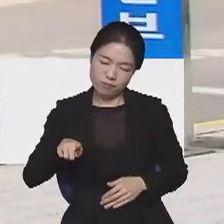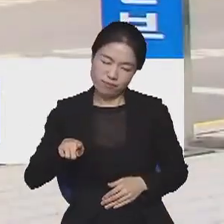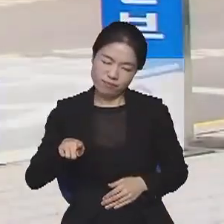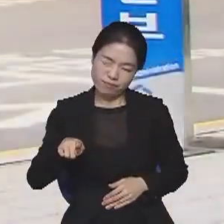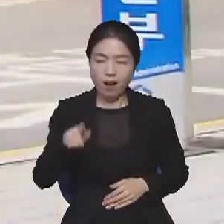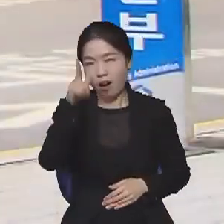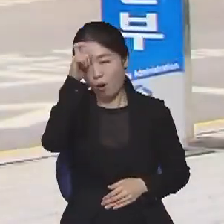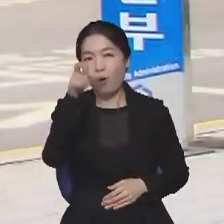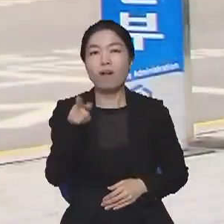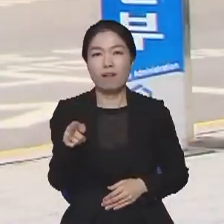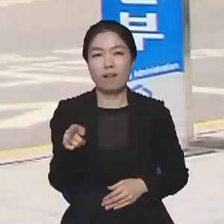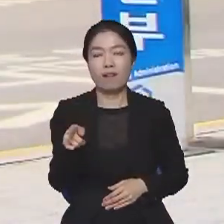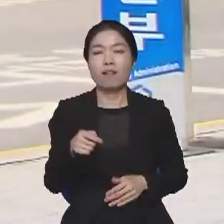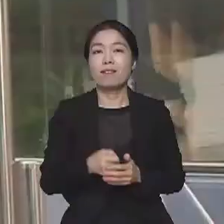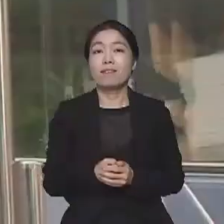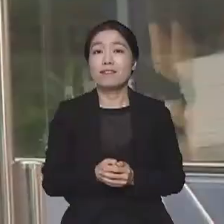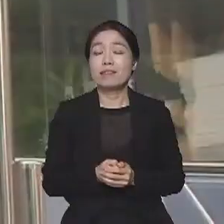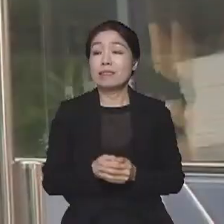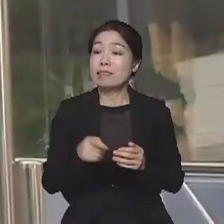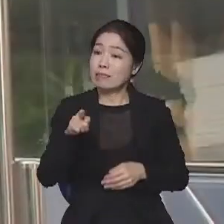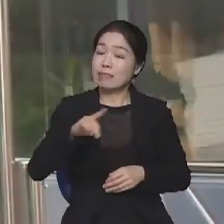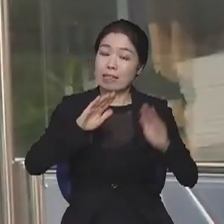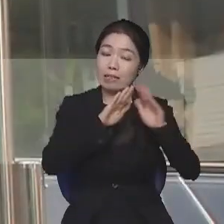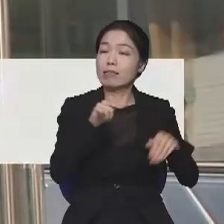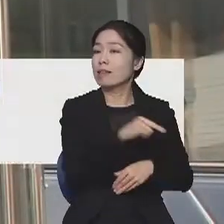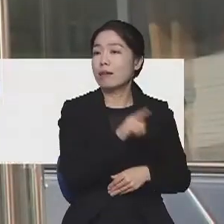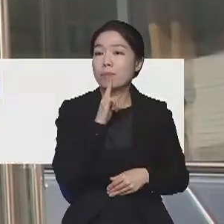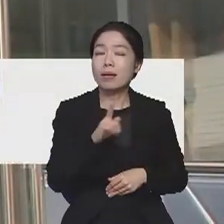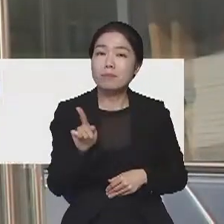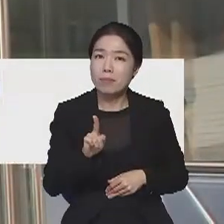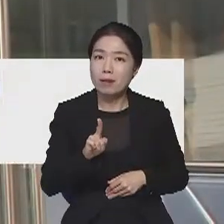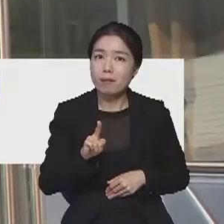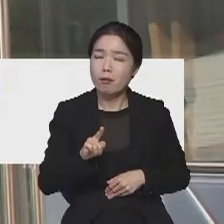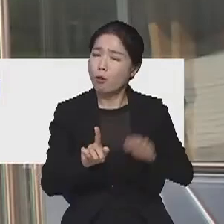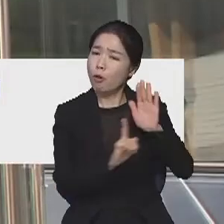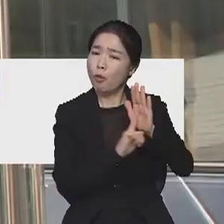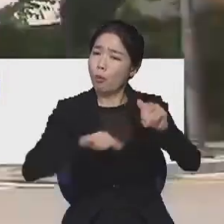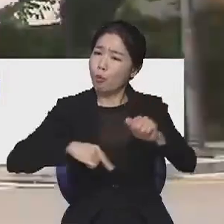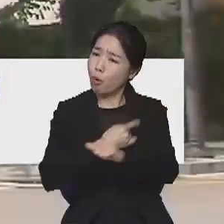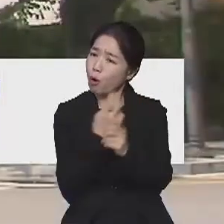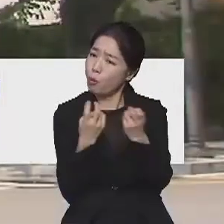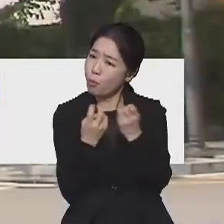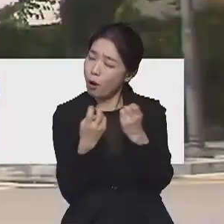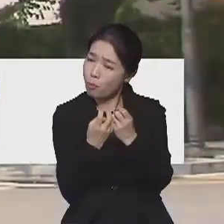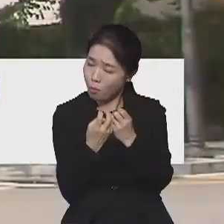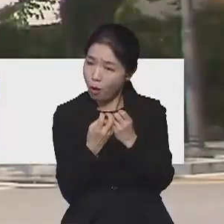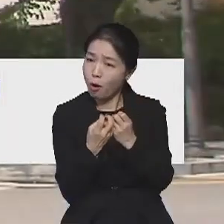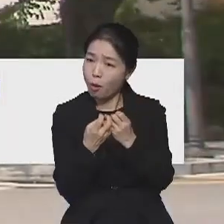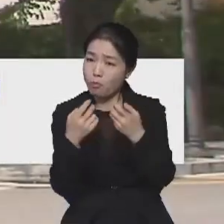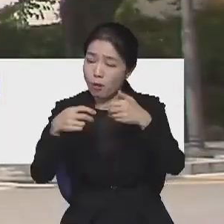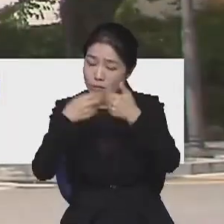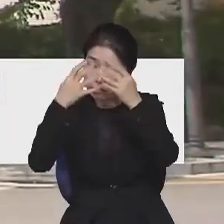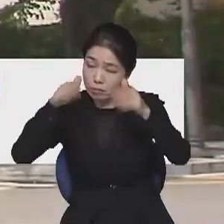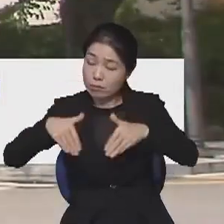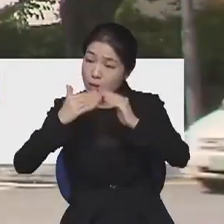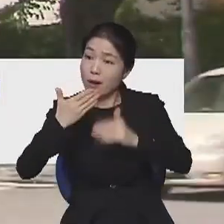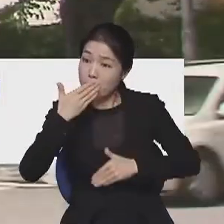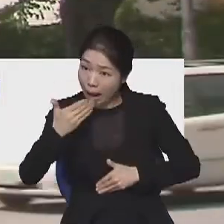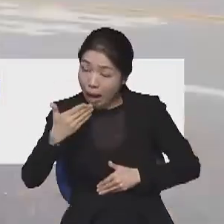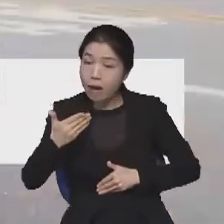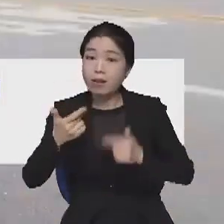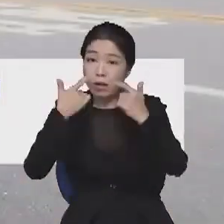방식을 고수하고 있습니다. 이에 대해 전라남도는 공모 외에 다른 방식으로도 의대 설립이 가능하다는